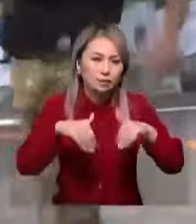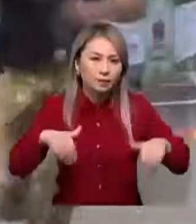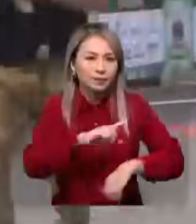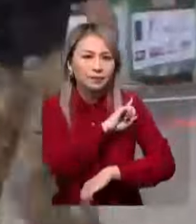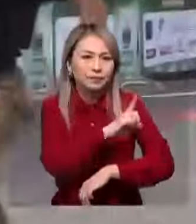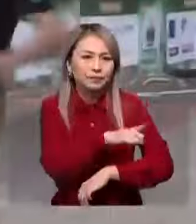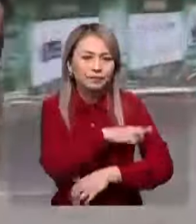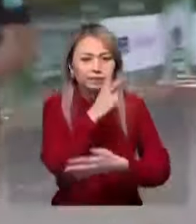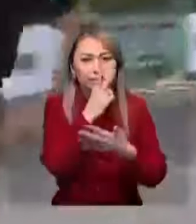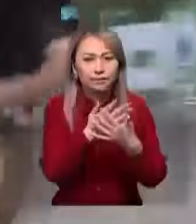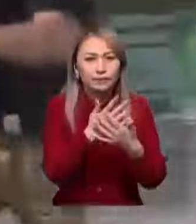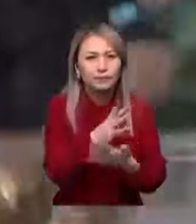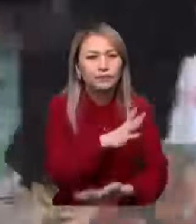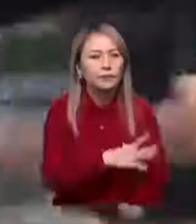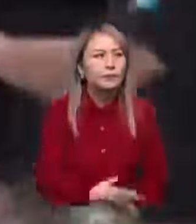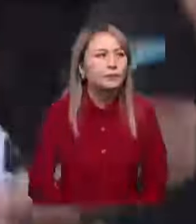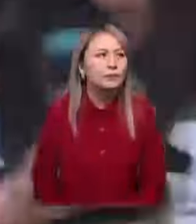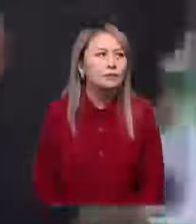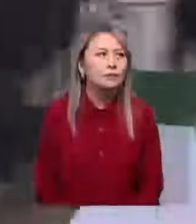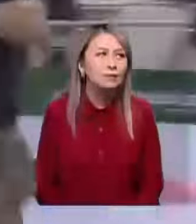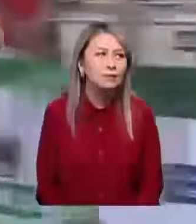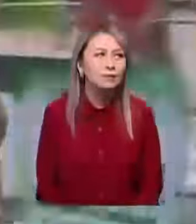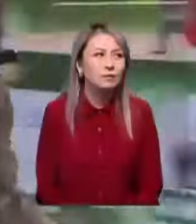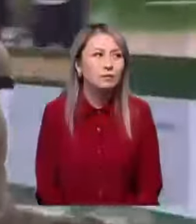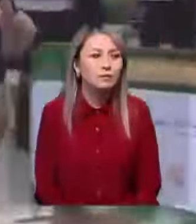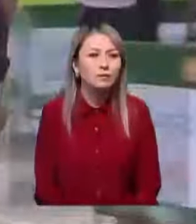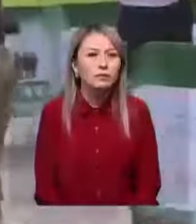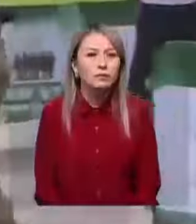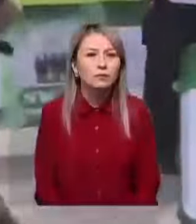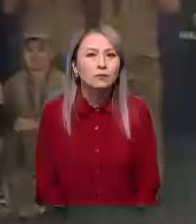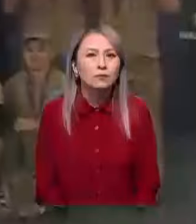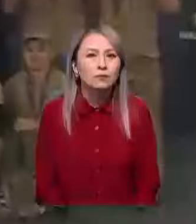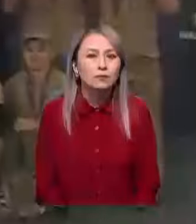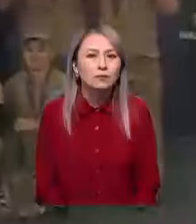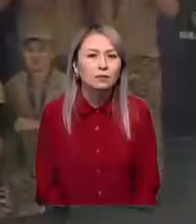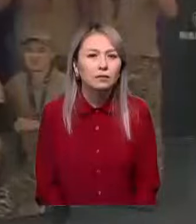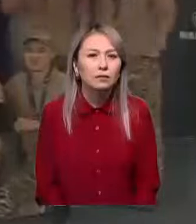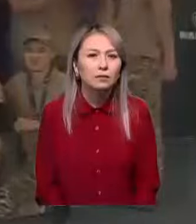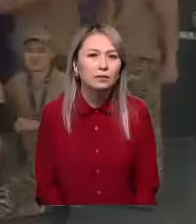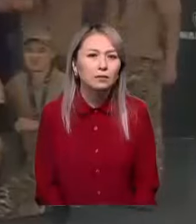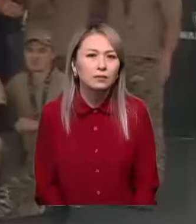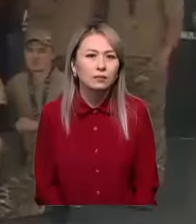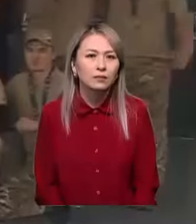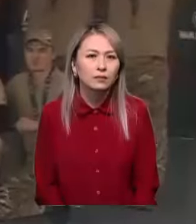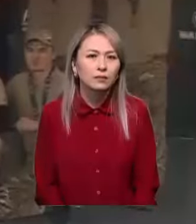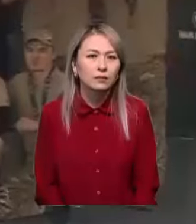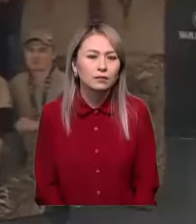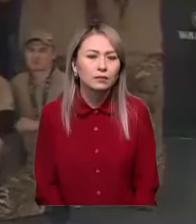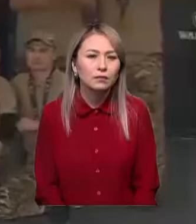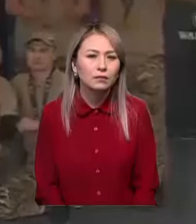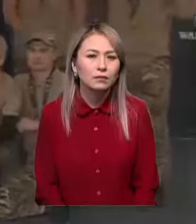мықтылығымен мойындатты. Happy though. No time to celebrate though, because we do it all again tomorrow.